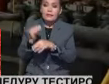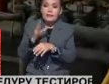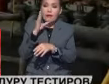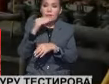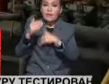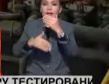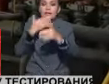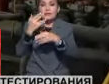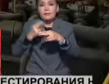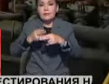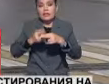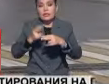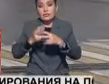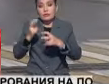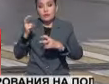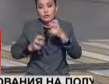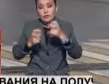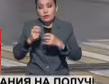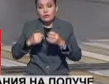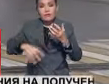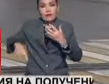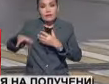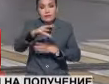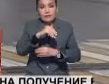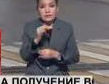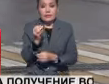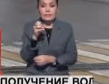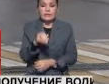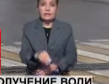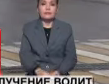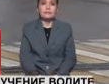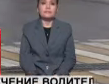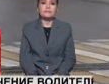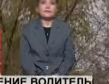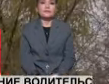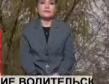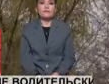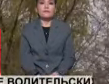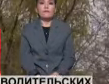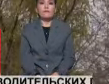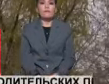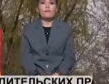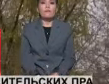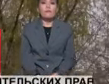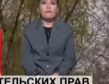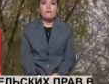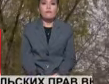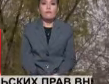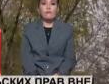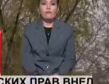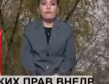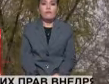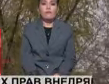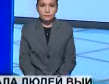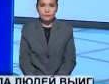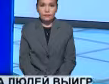развития металлургического кластера вокруг комбината. Марина Иневатова, Жанайдар Рахимжанов, Астана Таймс, из Карагандинской